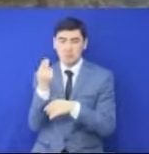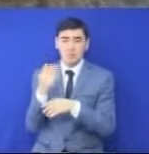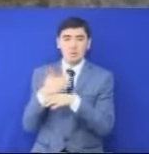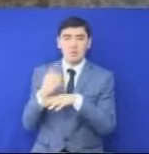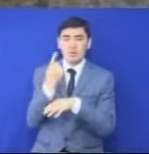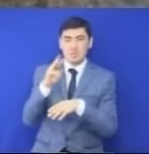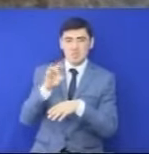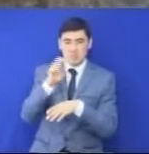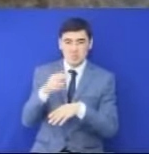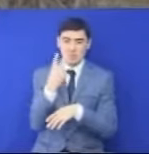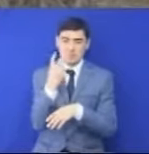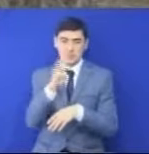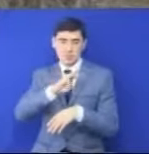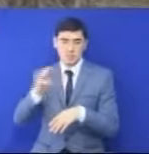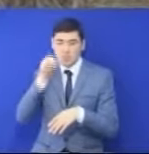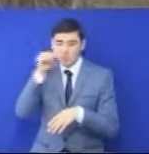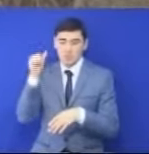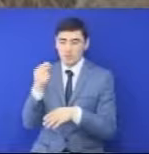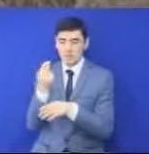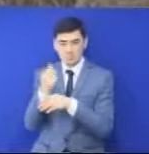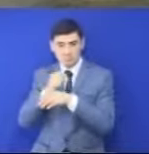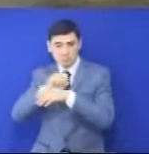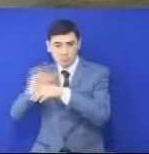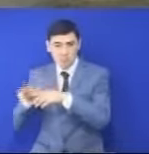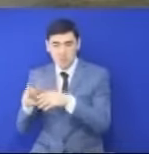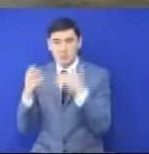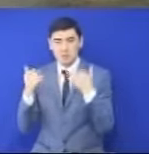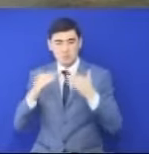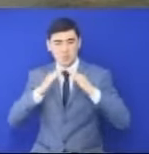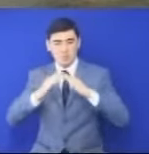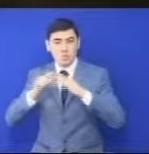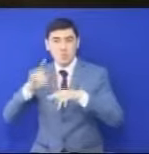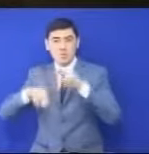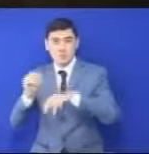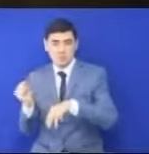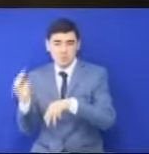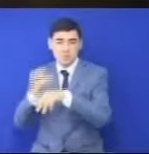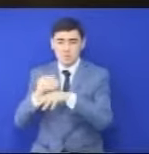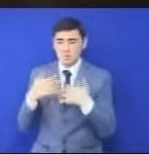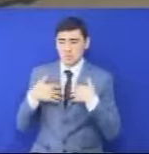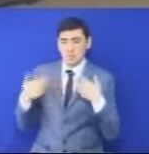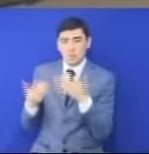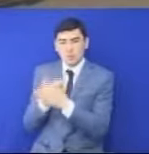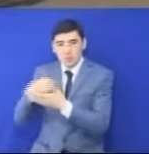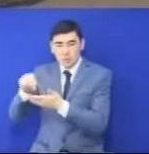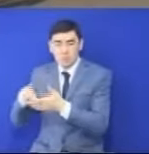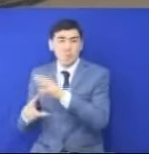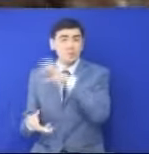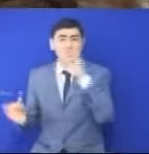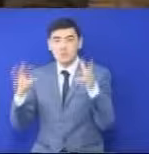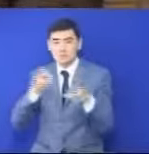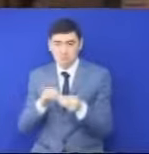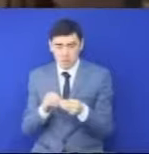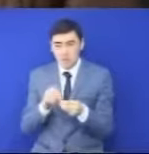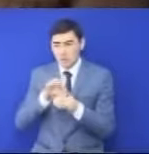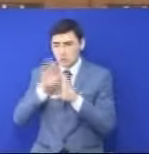миллиард 200 миллионов тенге. Увеличили поголовье и расширили откорм площадки. Это стало возможным благодаря кооперации сельчан, отмечает